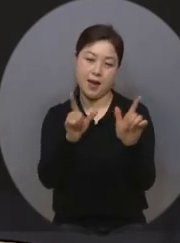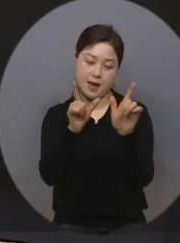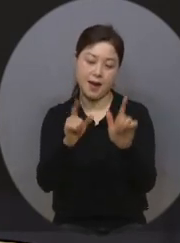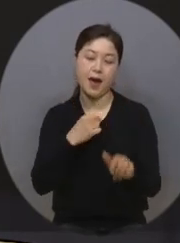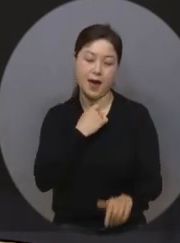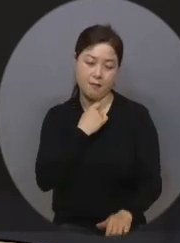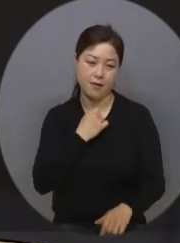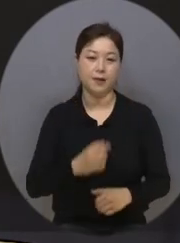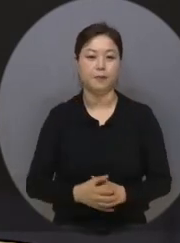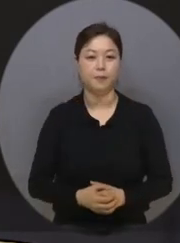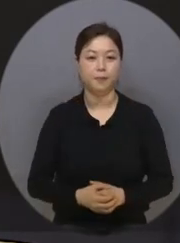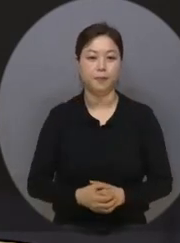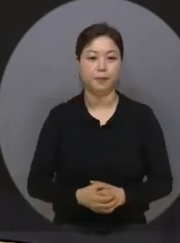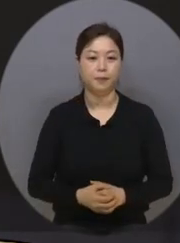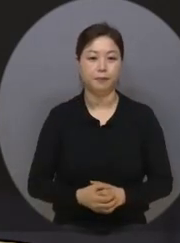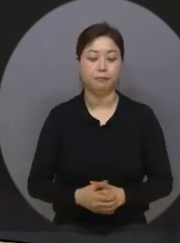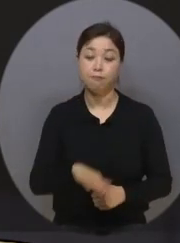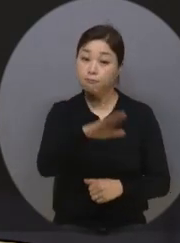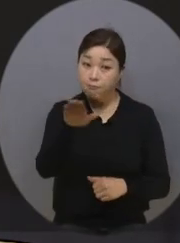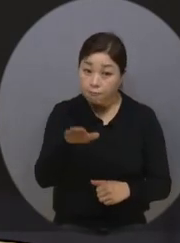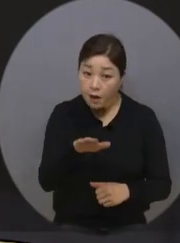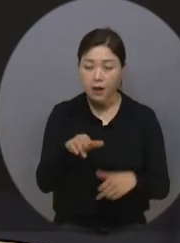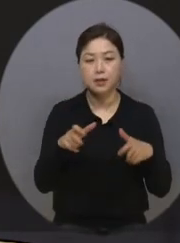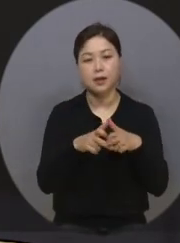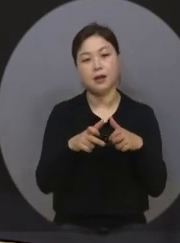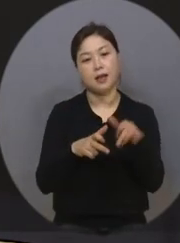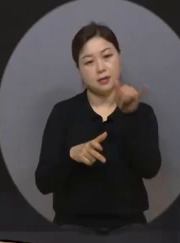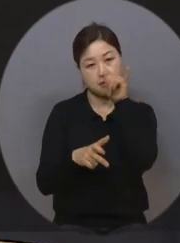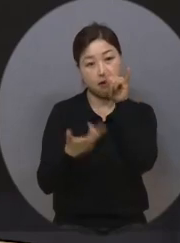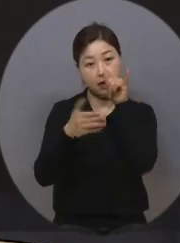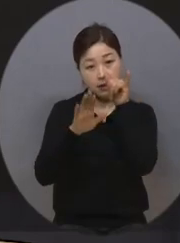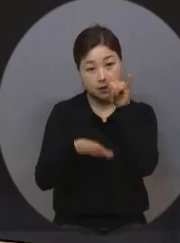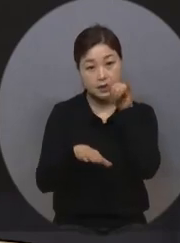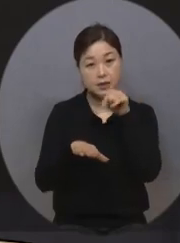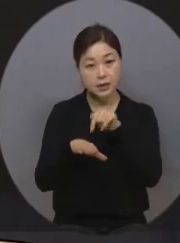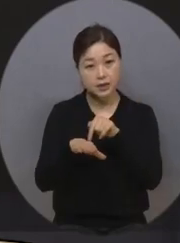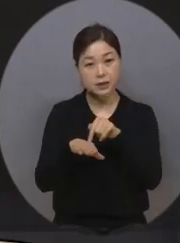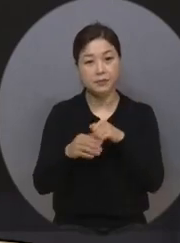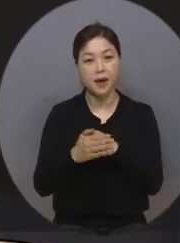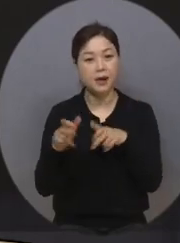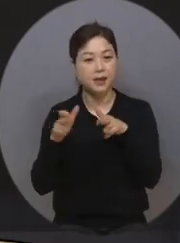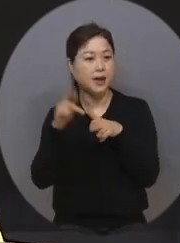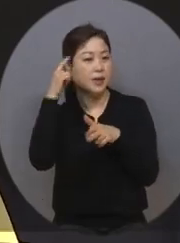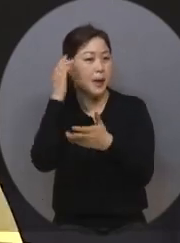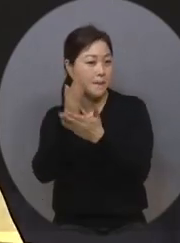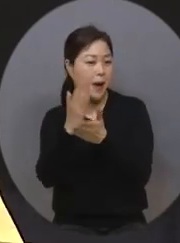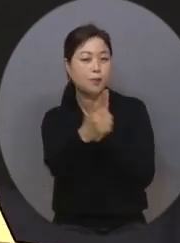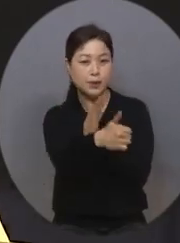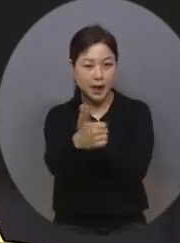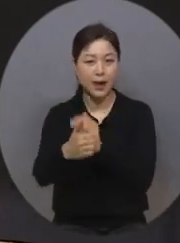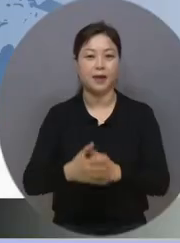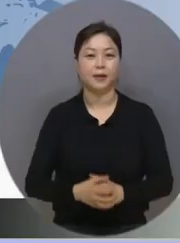살았으면 좋겠습니다. 우리는 장애이지만 기회에서는 장애를 없애기 바랍니다. 감사합니다.